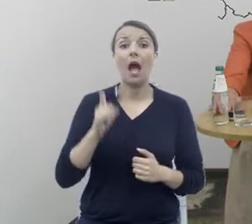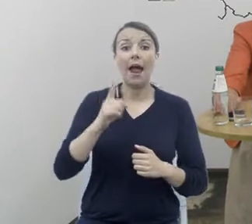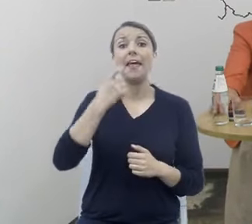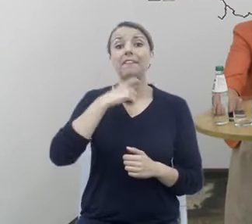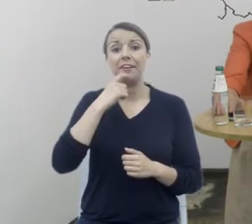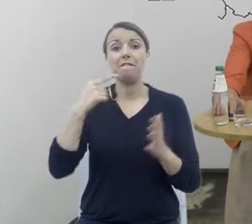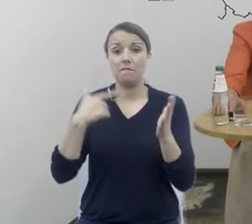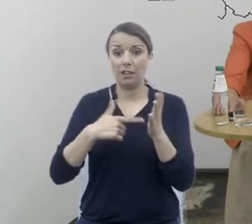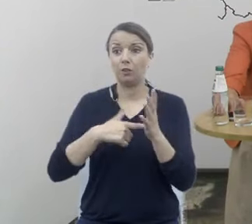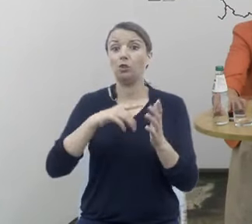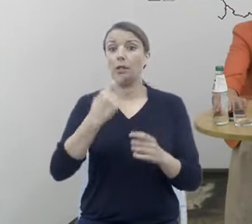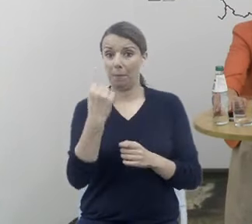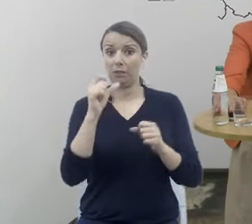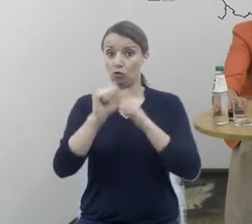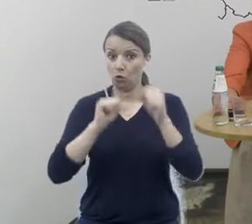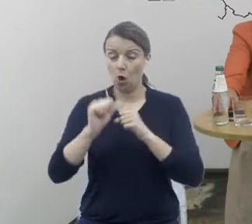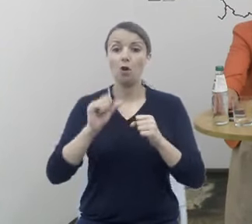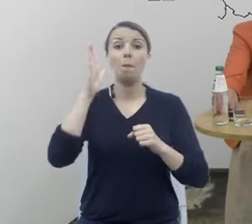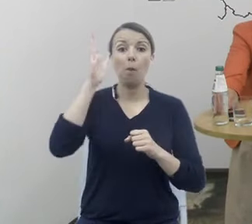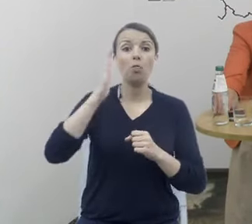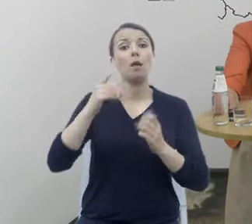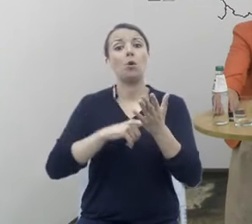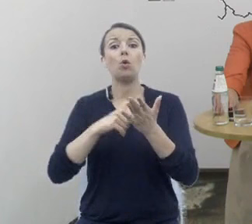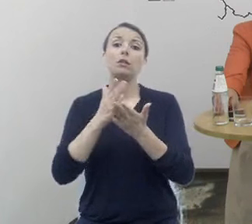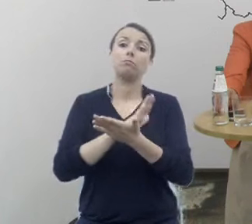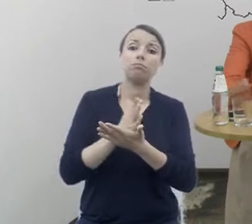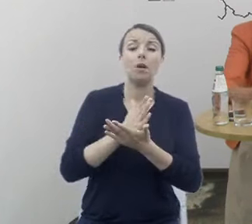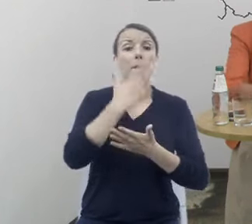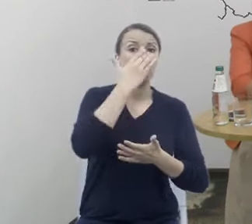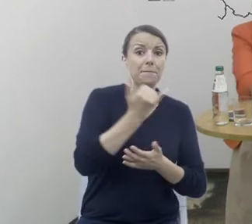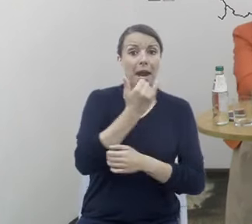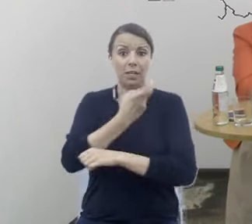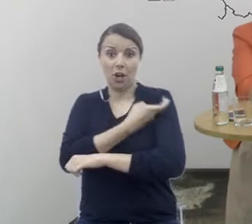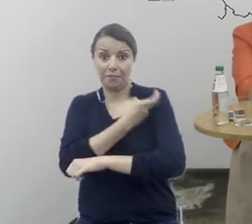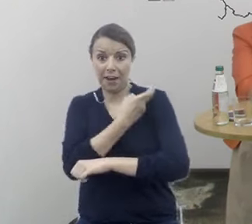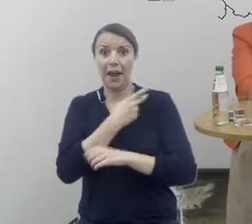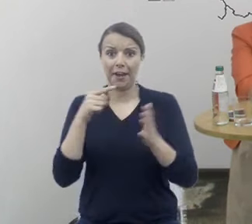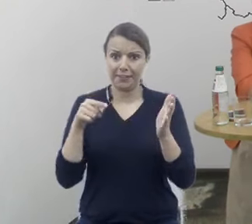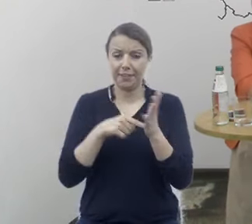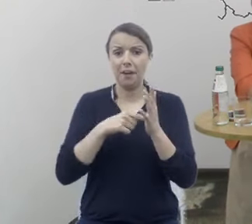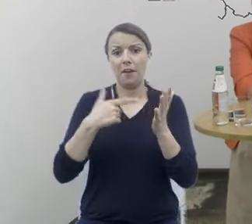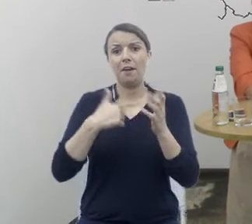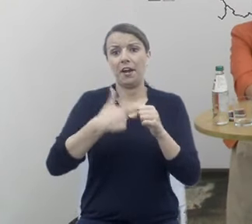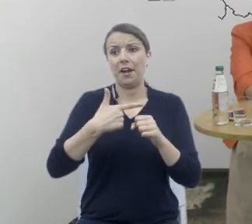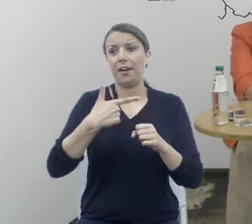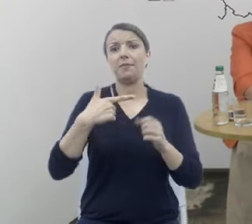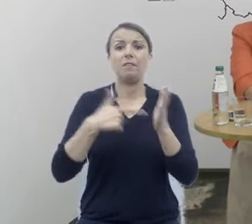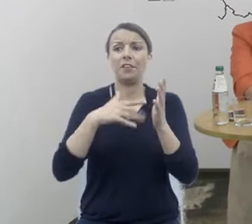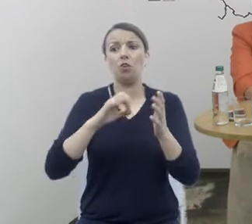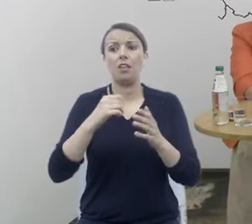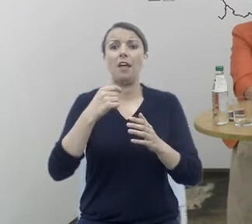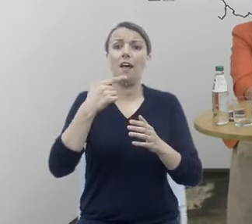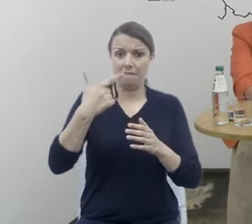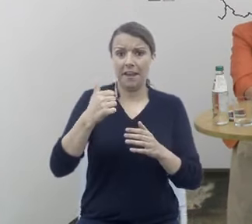2001 roku, a następnie na przełomie maja i czerwca tegoż roku, jednak te